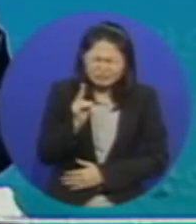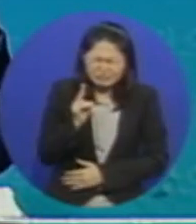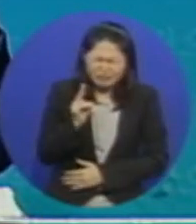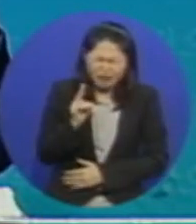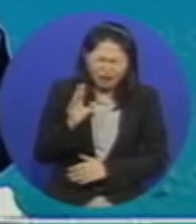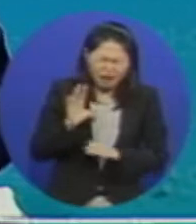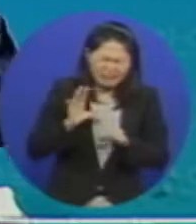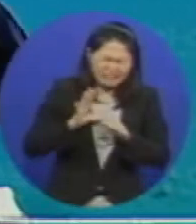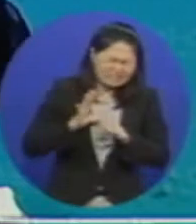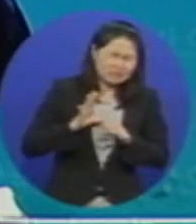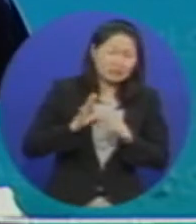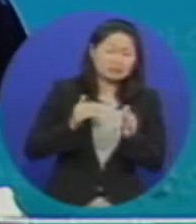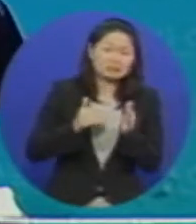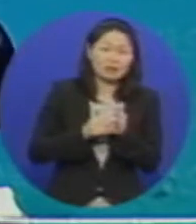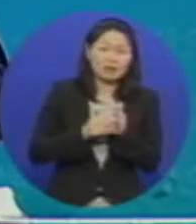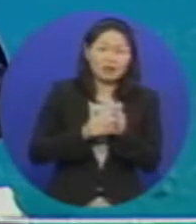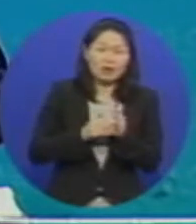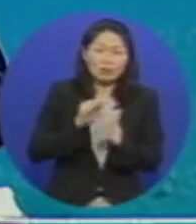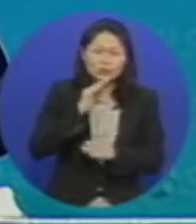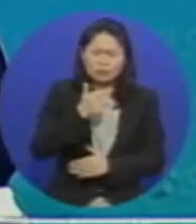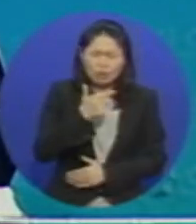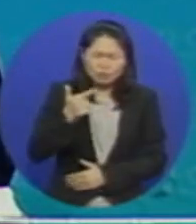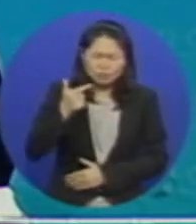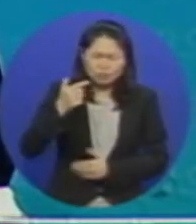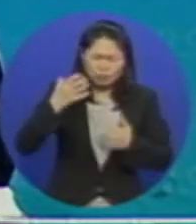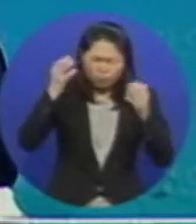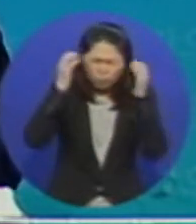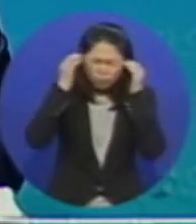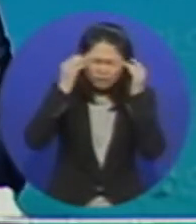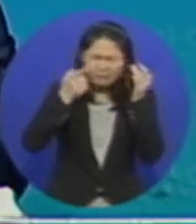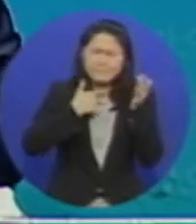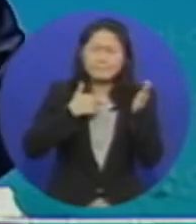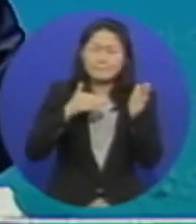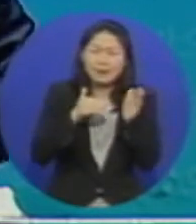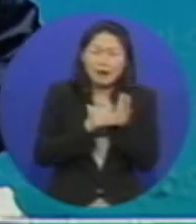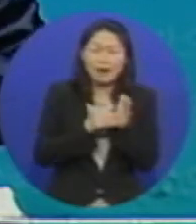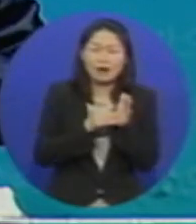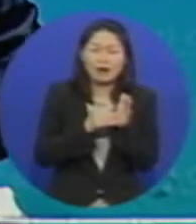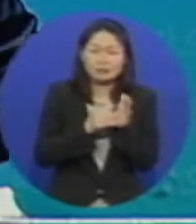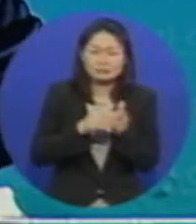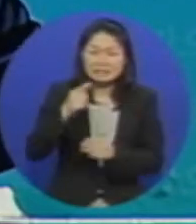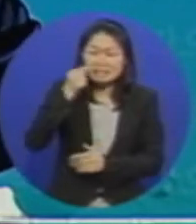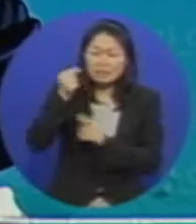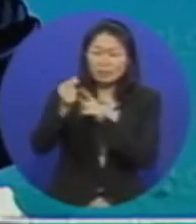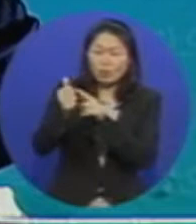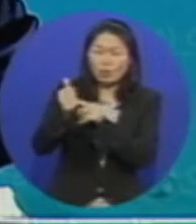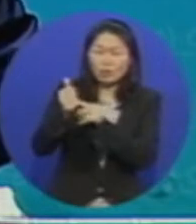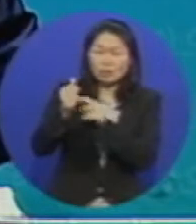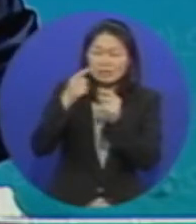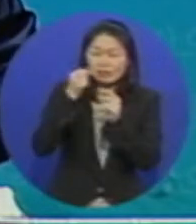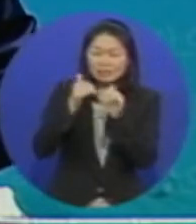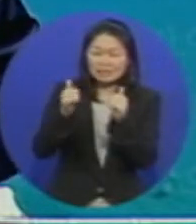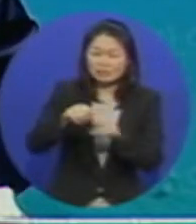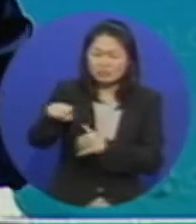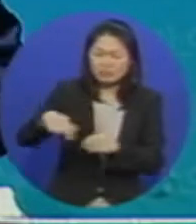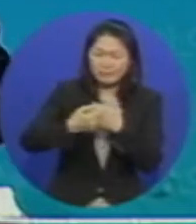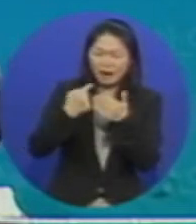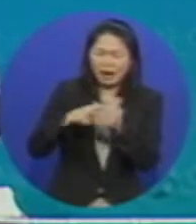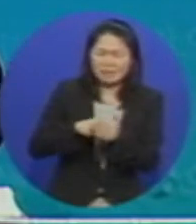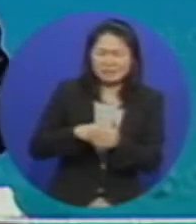떨렸어요 너무 너무 고생을 많이 했어요 일본 사람들은 마음의 증오의 대상 이었어요